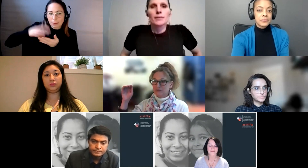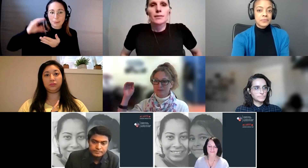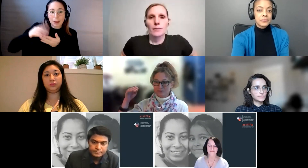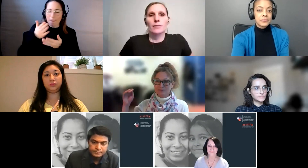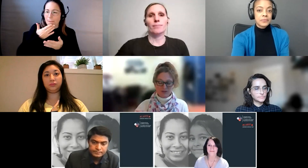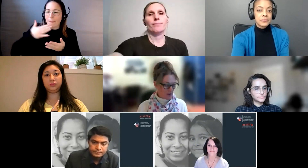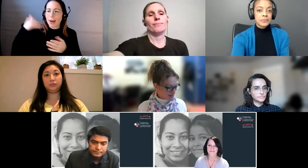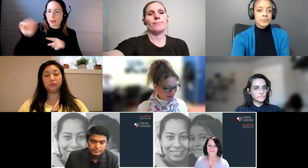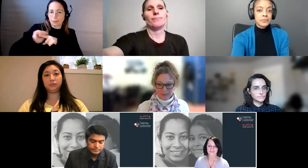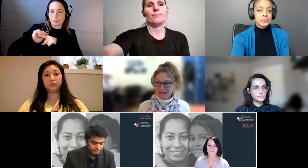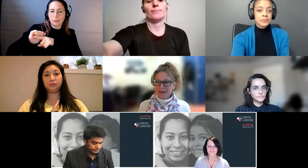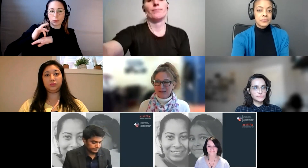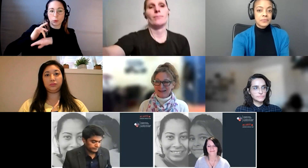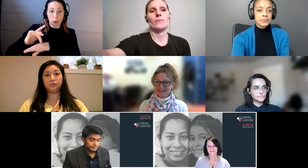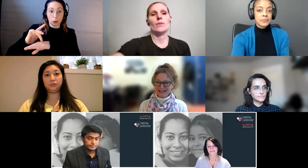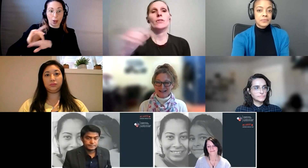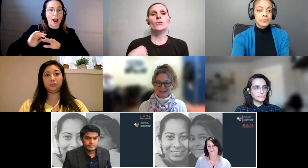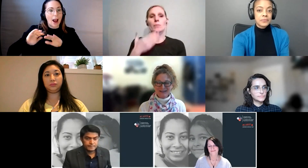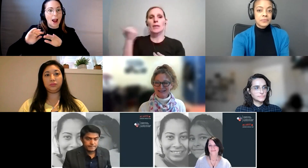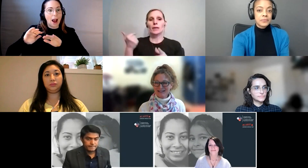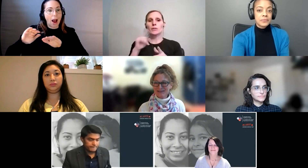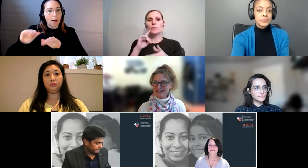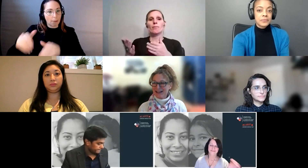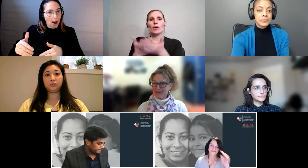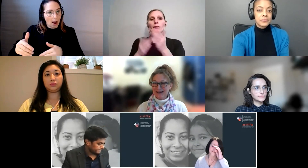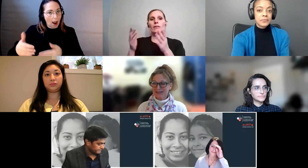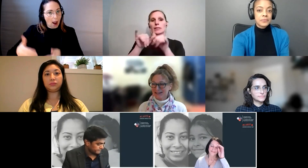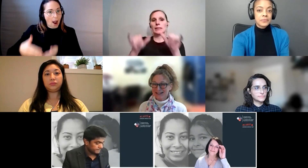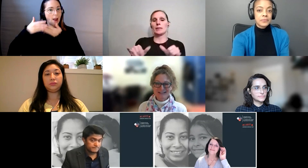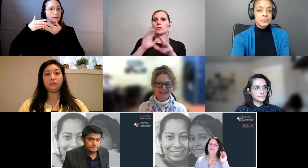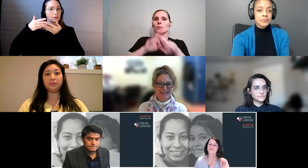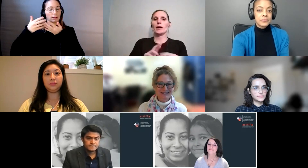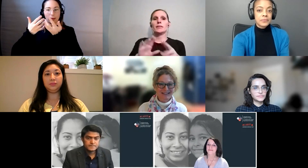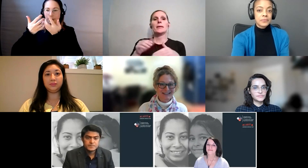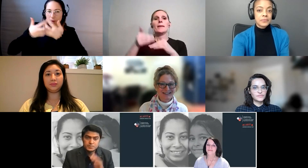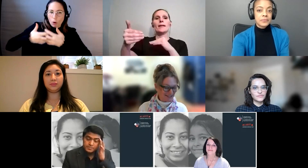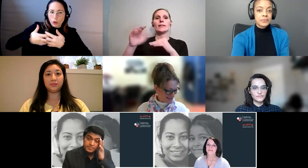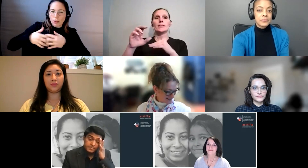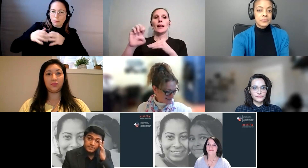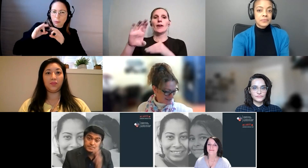de façon à ce qu'elles puissent devenir un fonctionnement systémique.